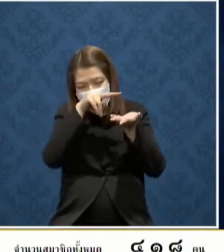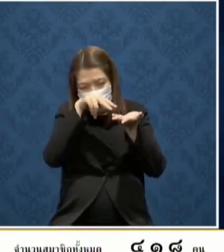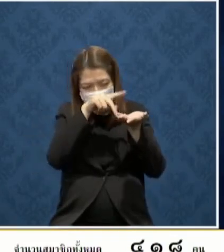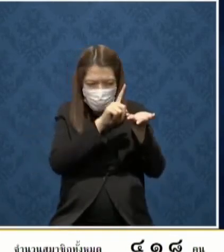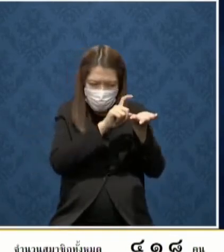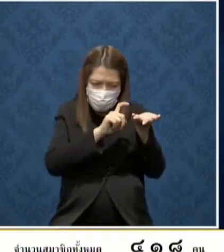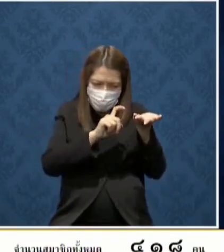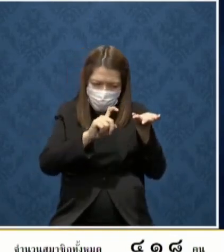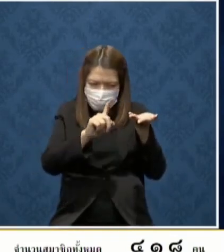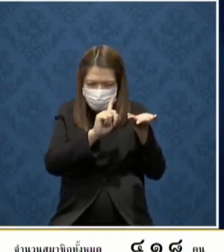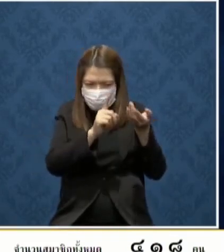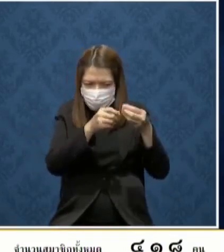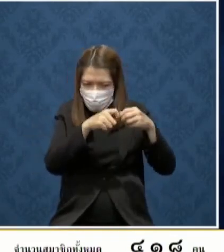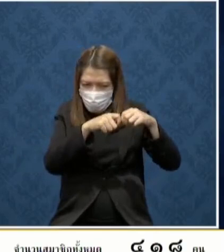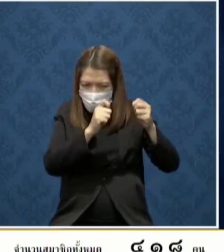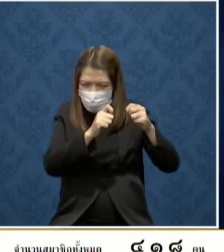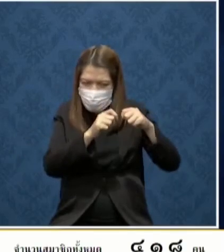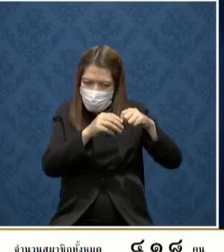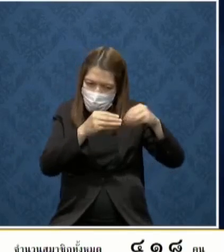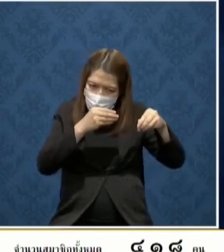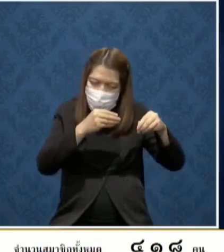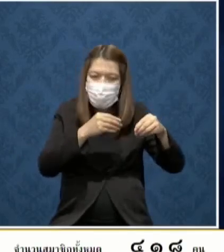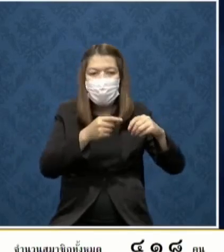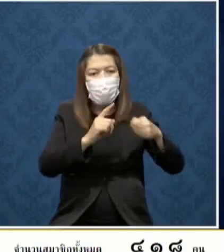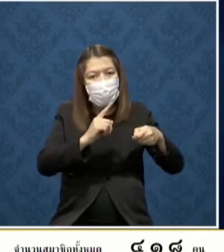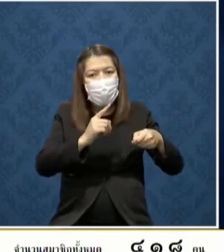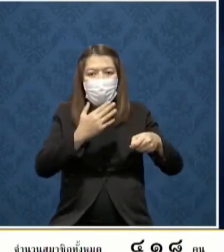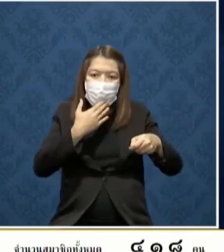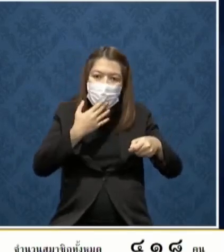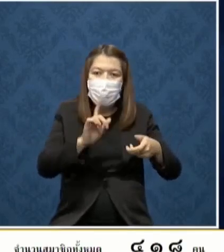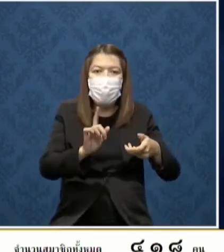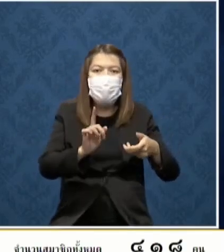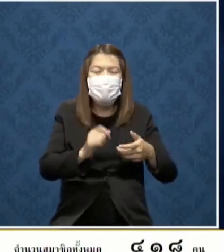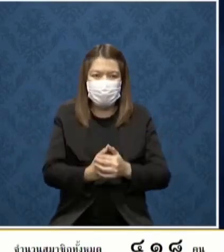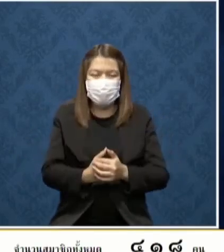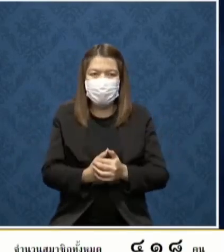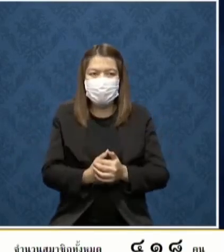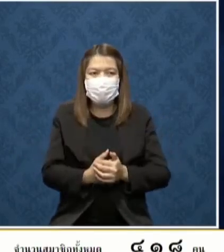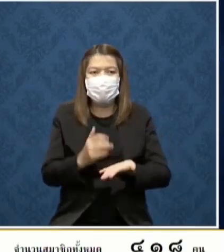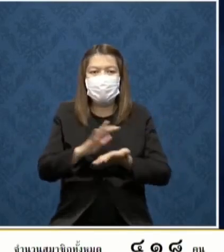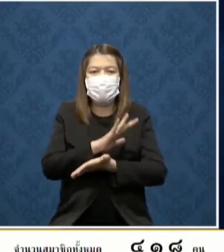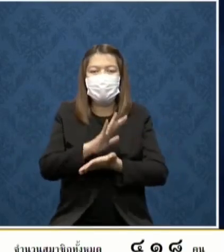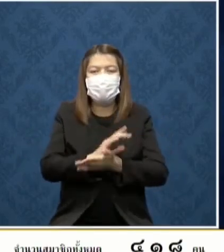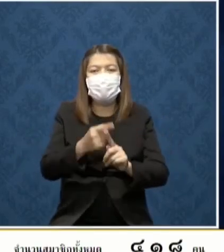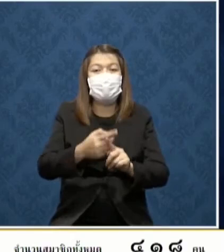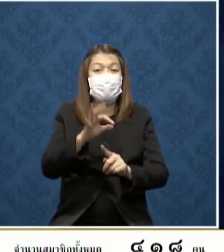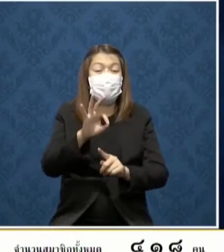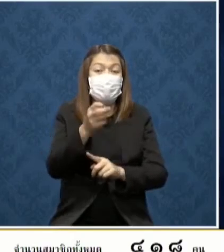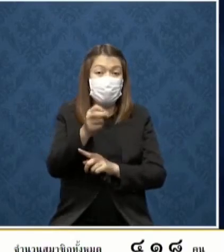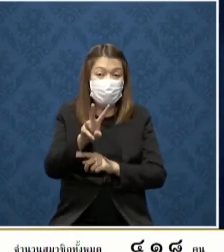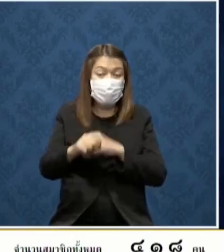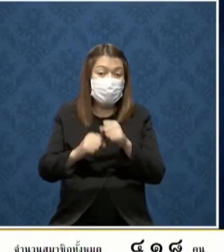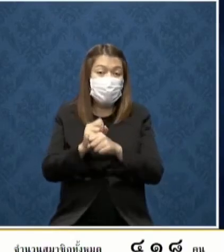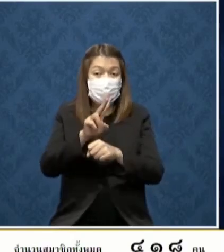ามีเล็ส่วนไหน ชินไหน ที่มับางกามาตฐาน แล้วกตองเปลี่นหอเปล่าอีษาสารลวนท 12 กัยายนปี 261